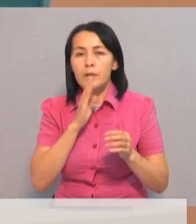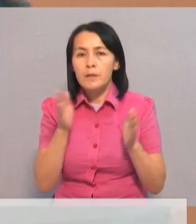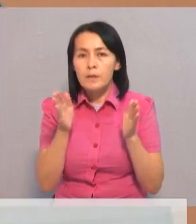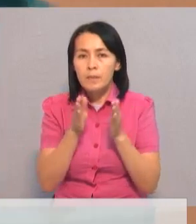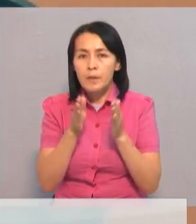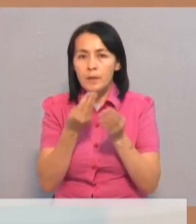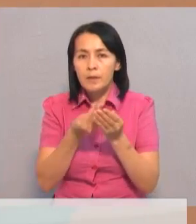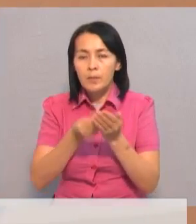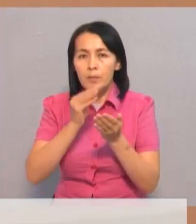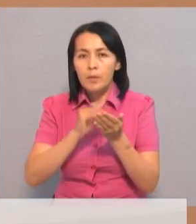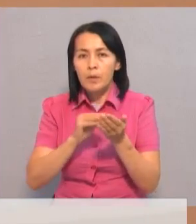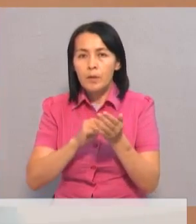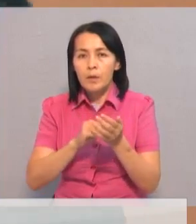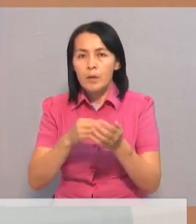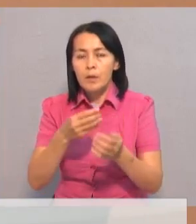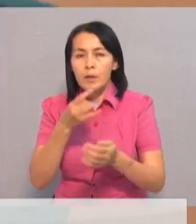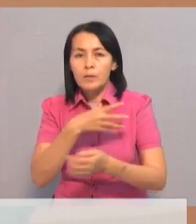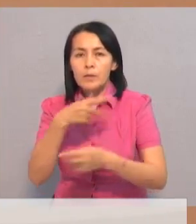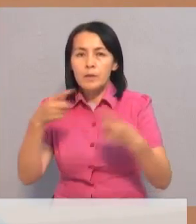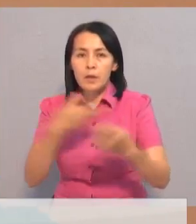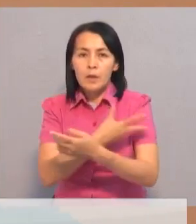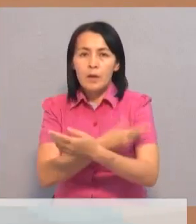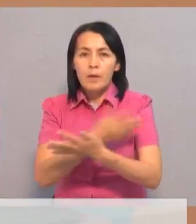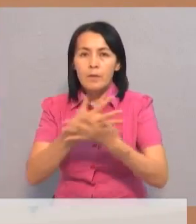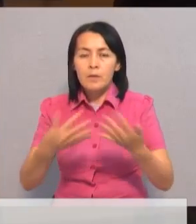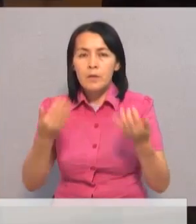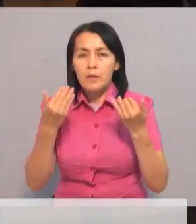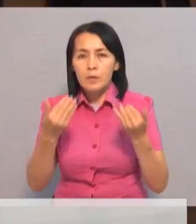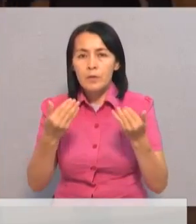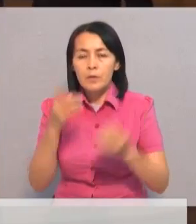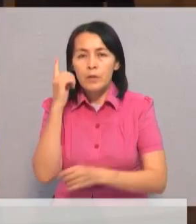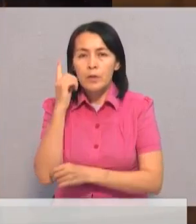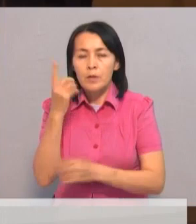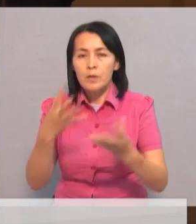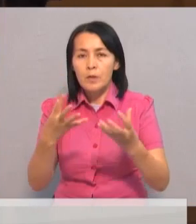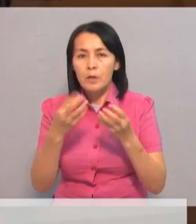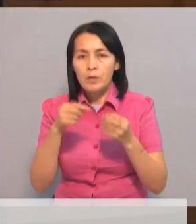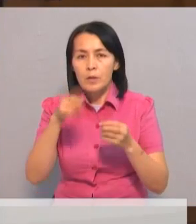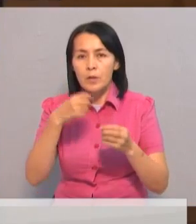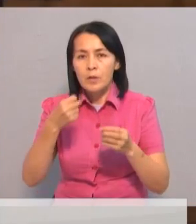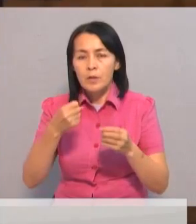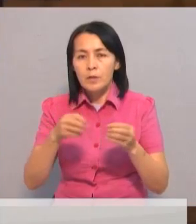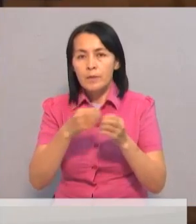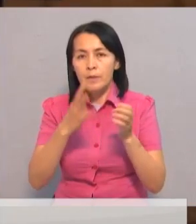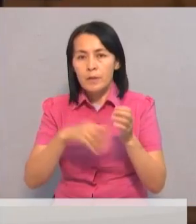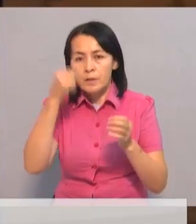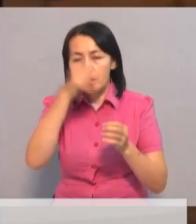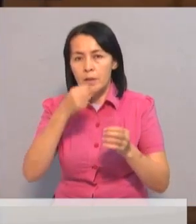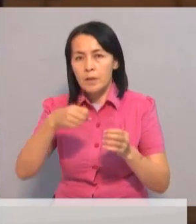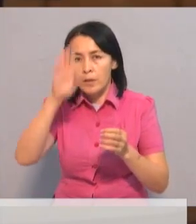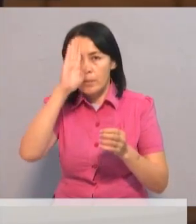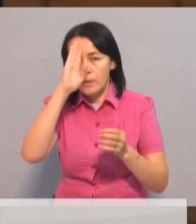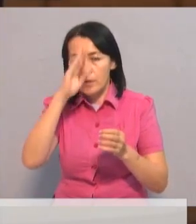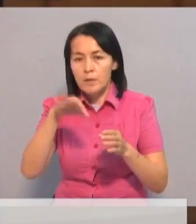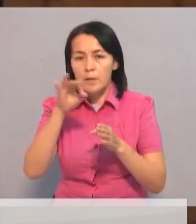маленький полиэтиленовый пакет с порошкообразным веществом. Такой же порошок стражи порядка нашли у ее 19-летнего приятеля.